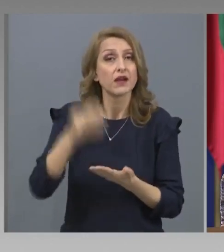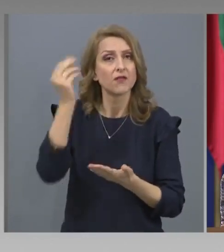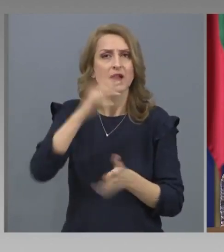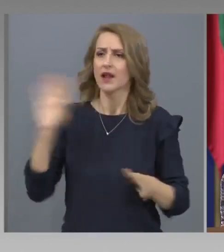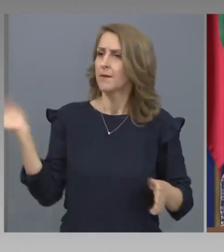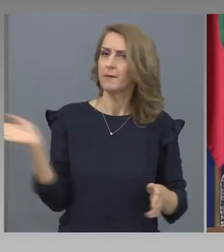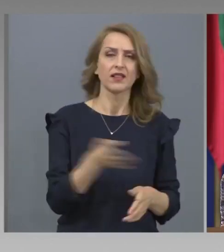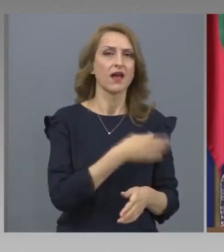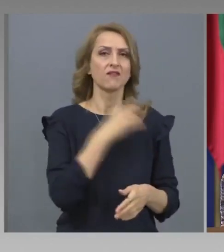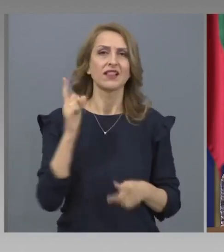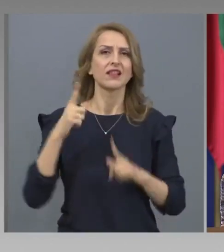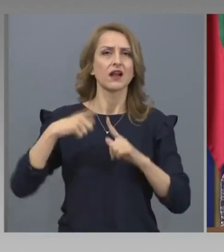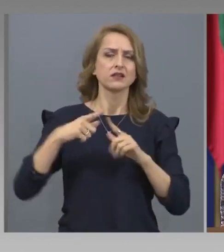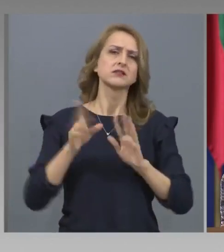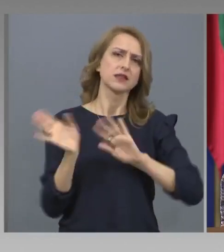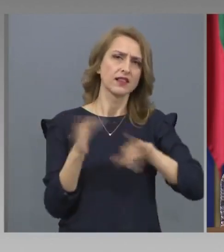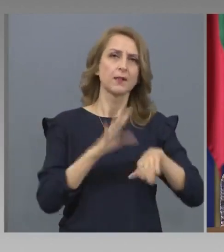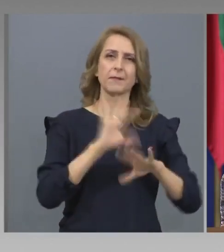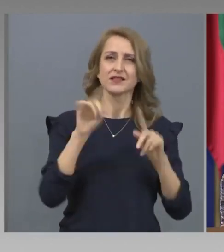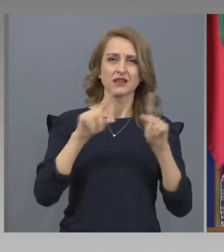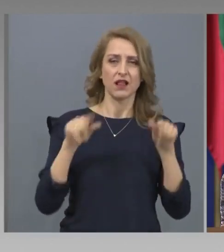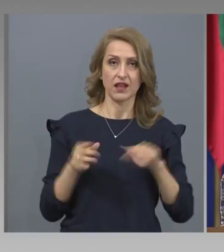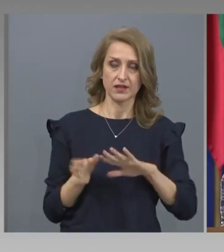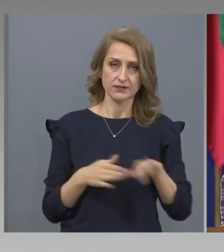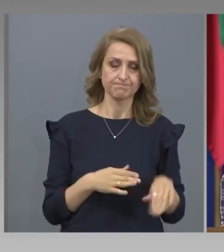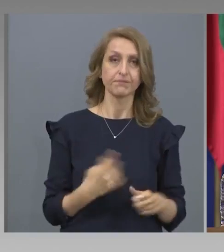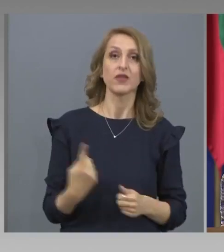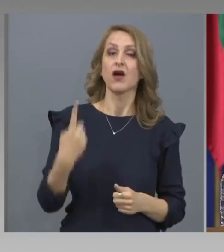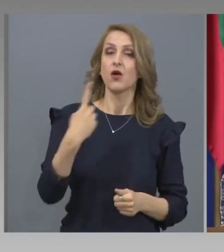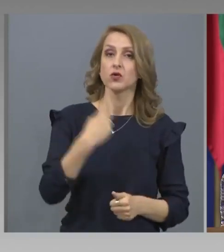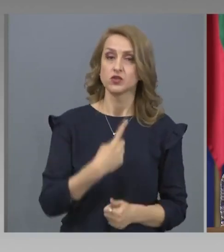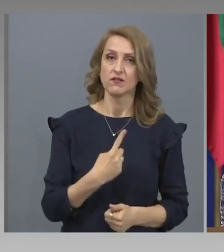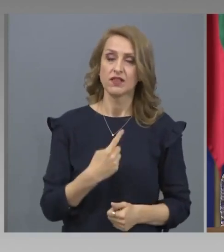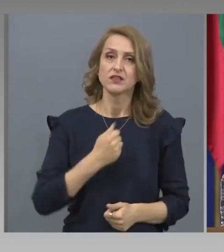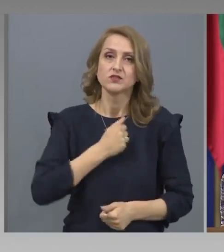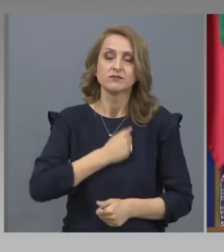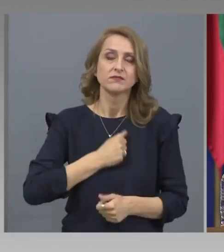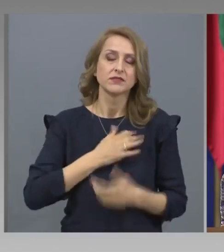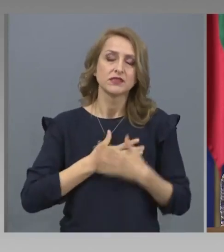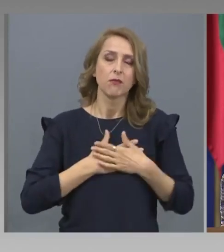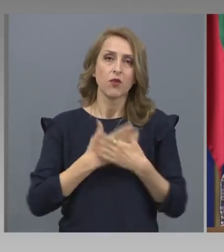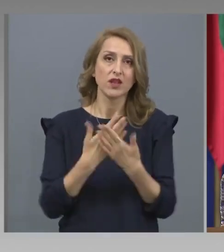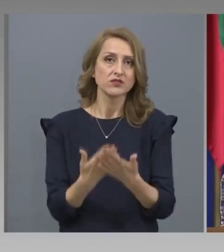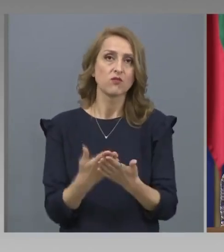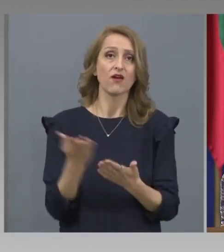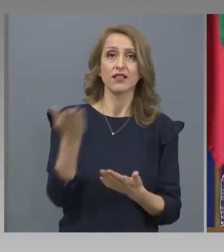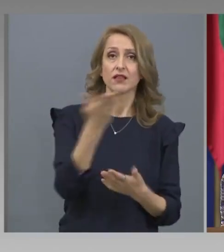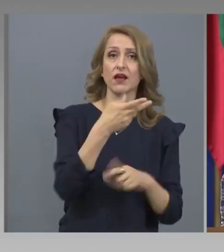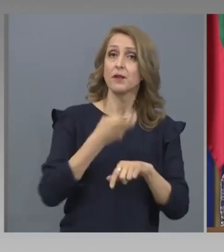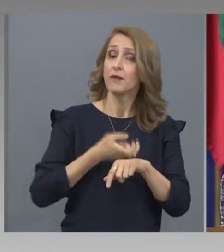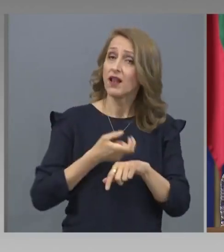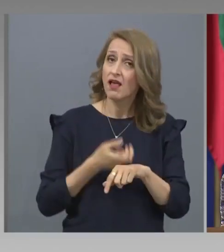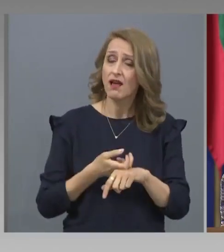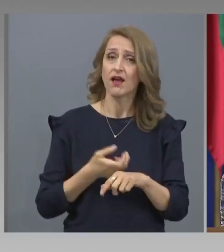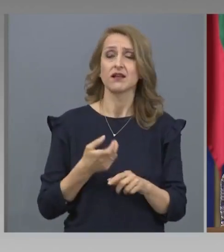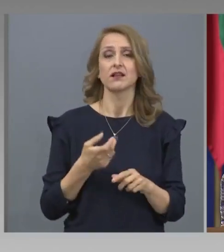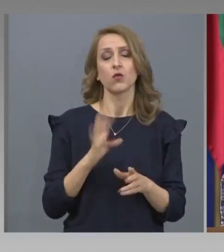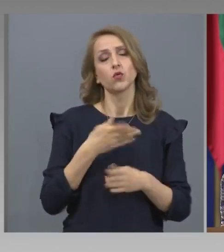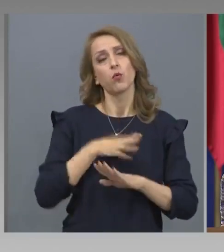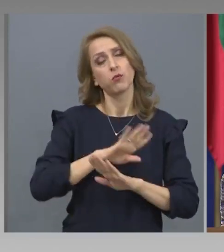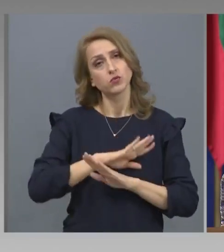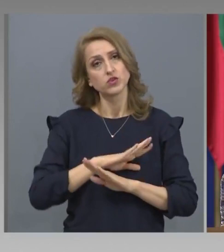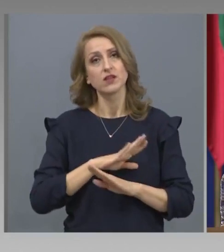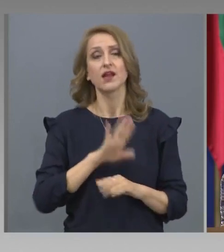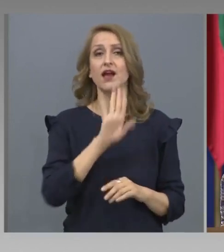Още веднъж съболезнования към лекарите, които починаха, към техните семейства. Още веднъж